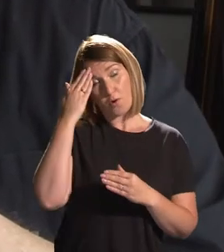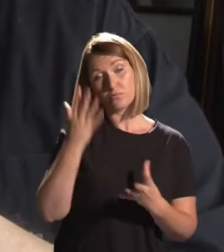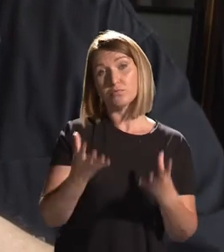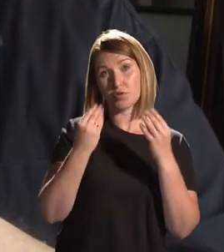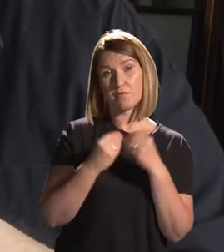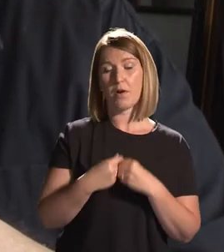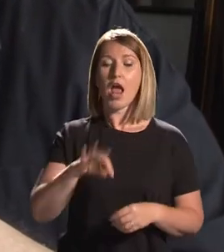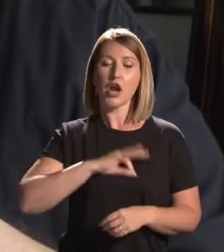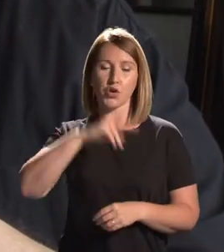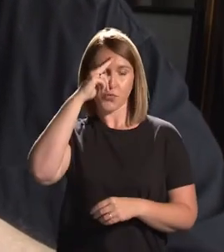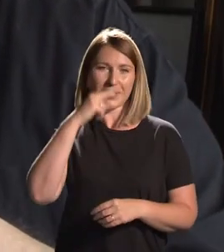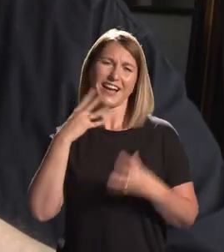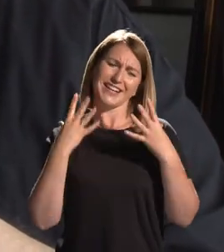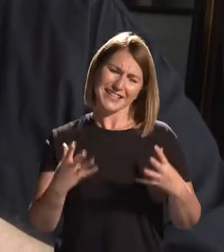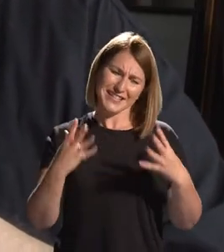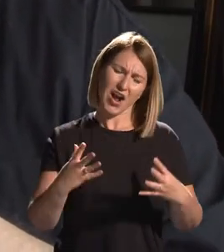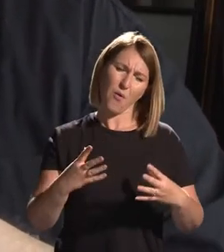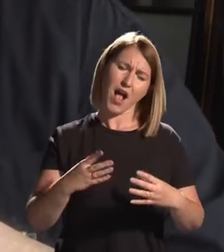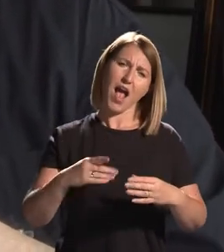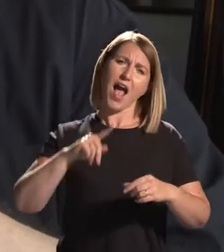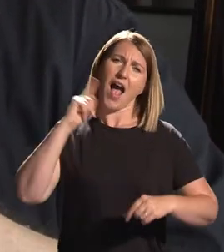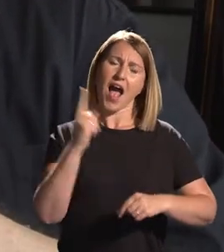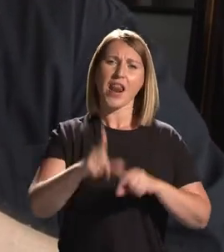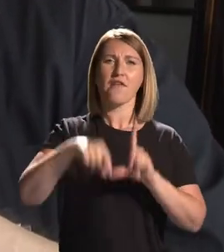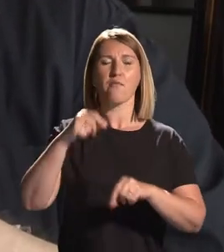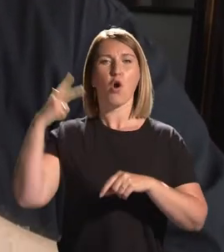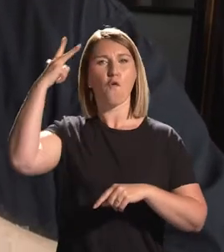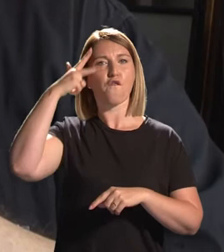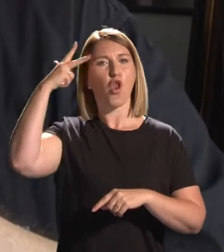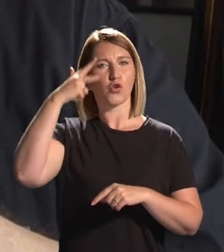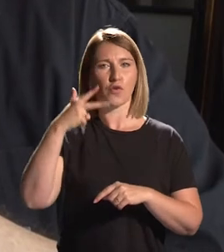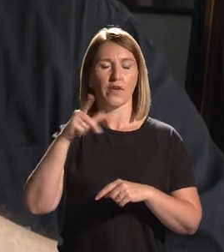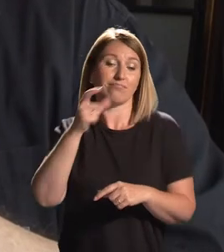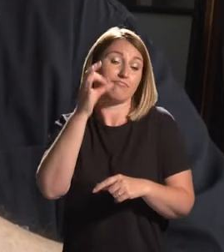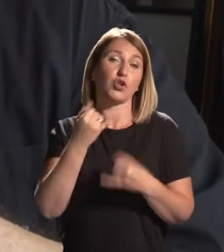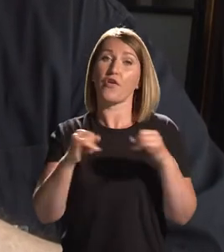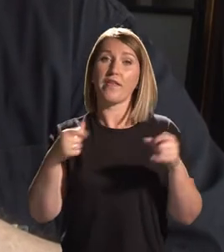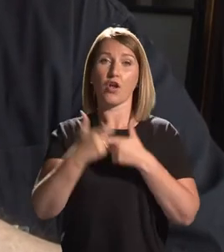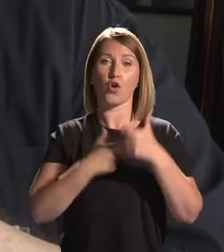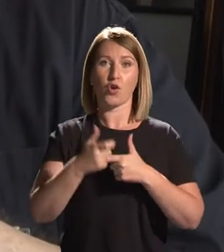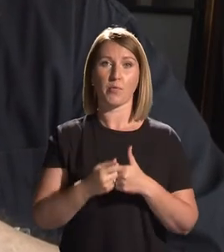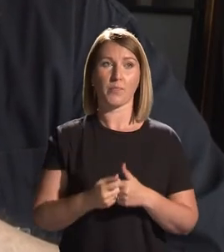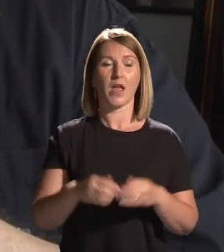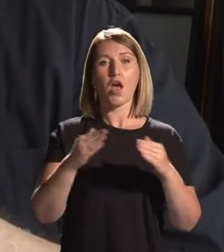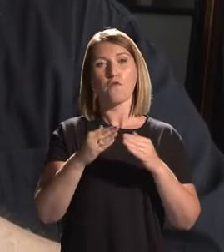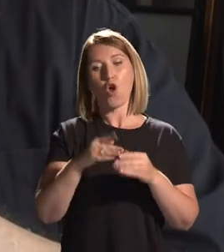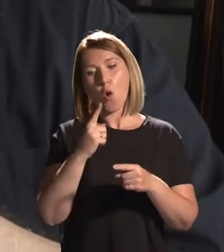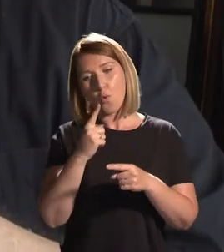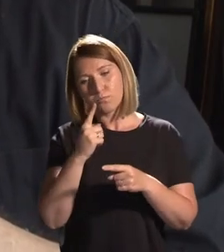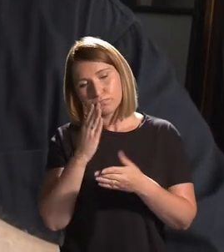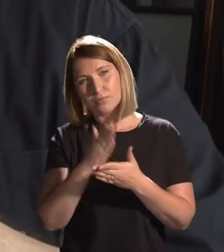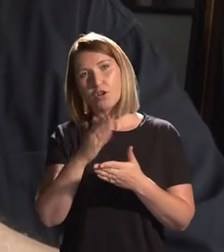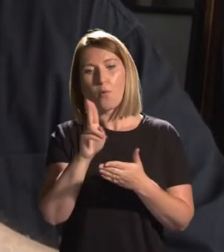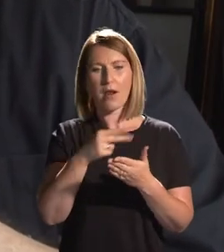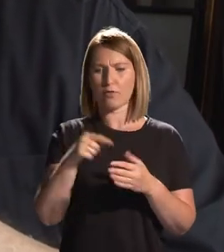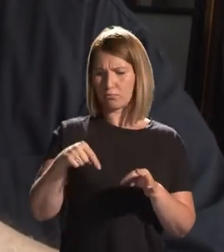ojciec tak chciał, ale poszedł na filozofię, co innego robił. I w domu sobie tylko coś popędzlował. Nie